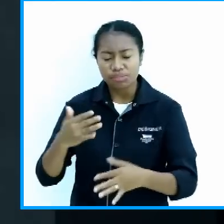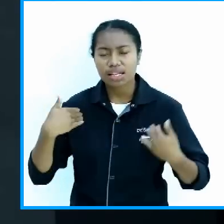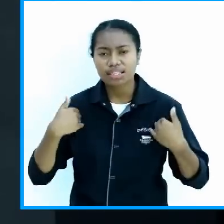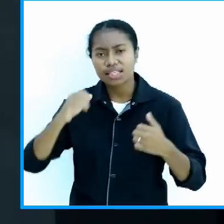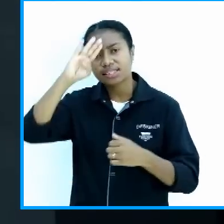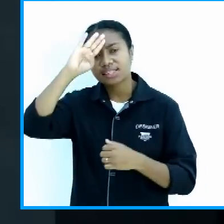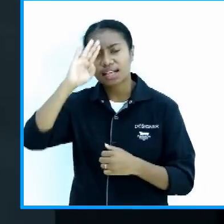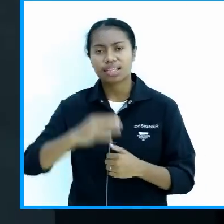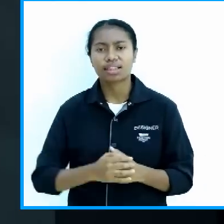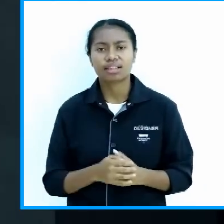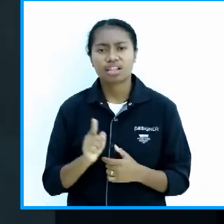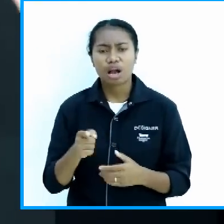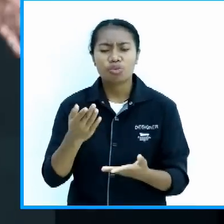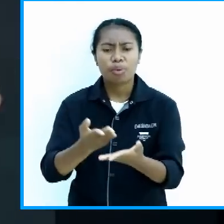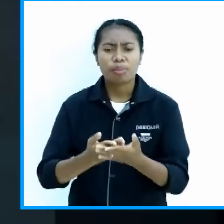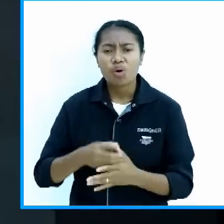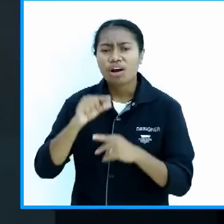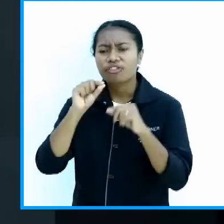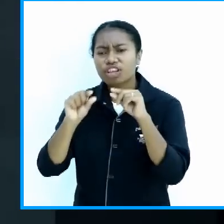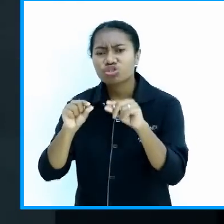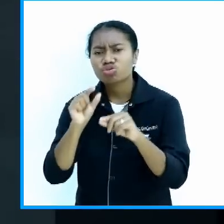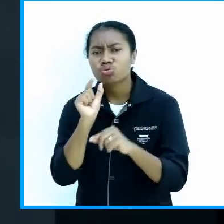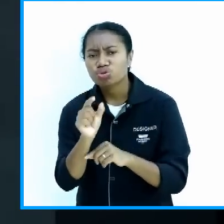mau divaksin, kamu bawa virus buat oma di rumah.